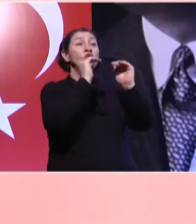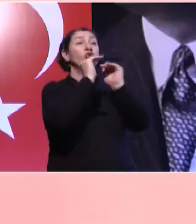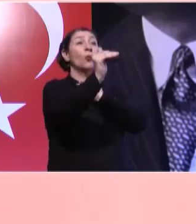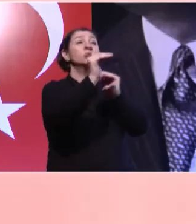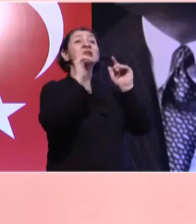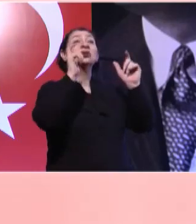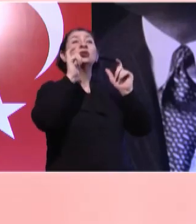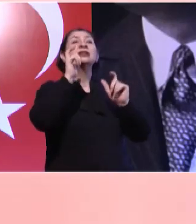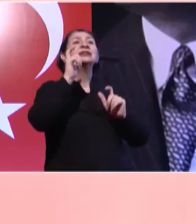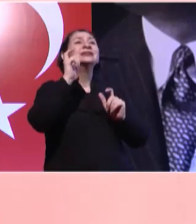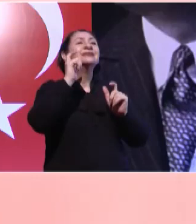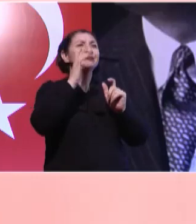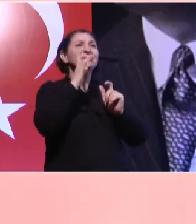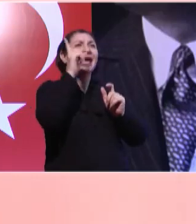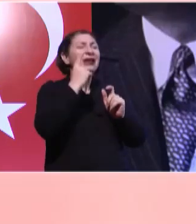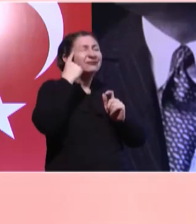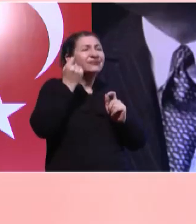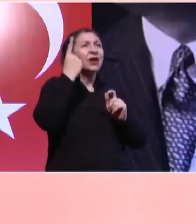gündemine getiren ilk partiyiz.